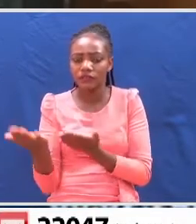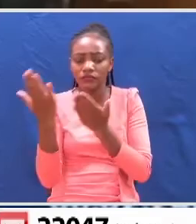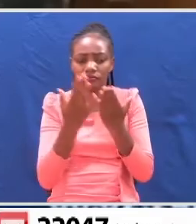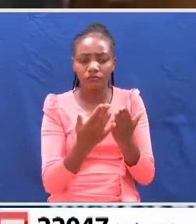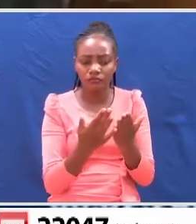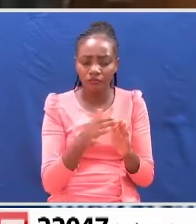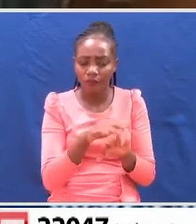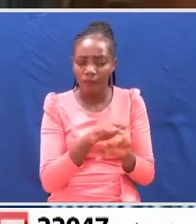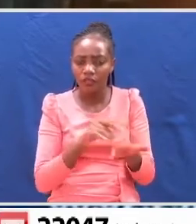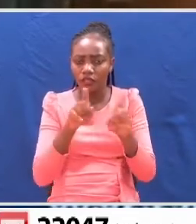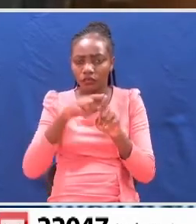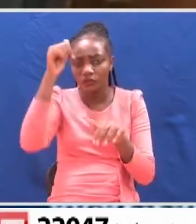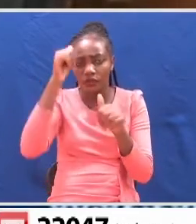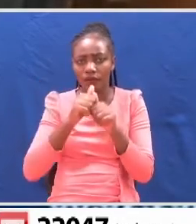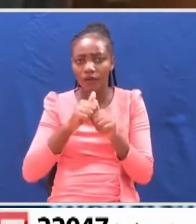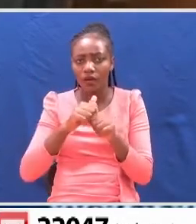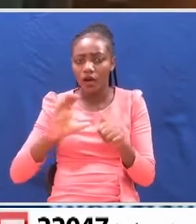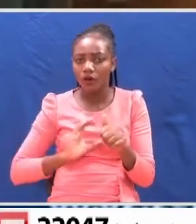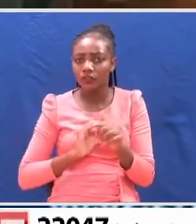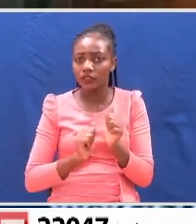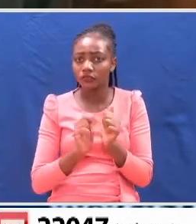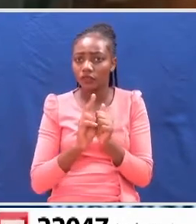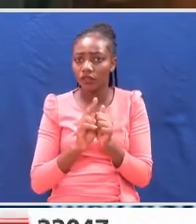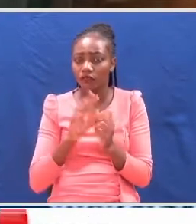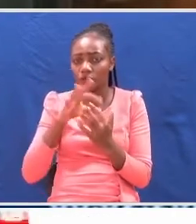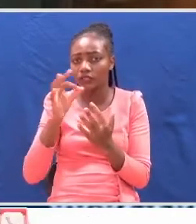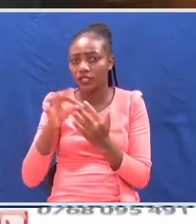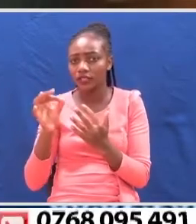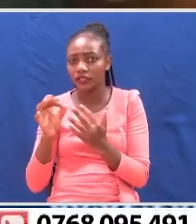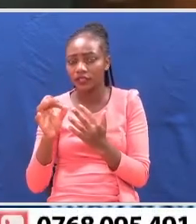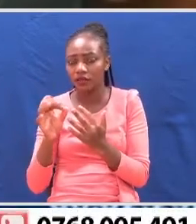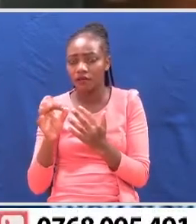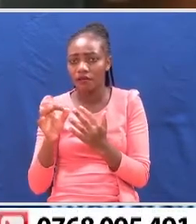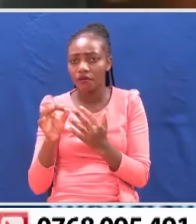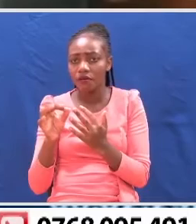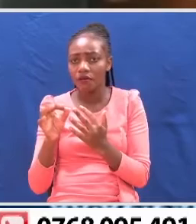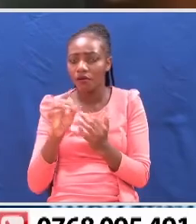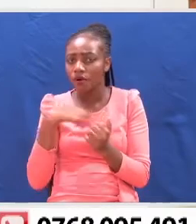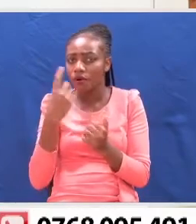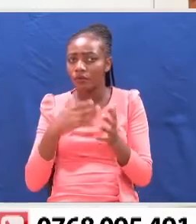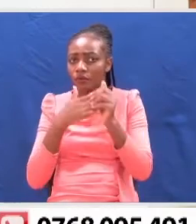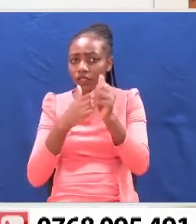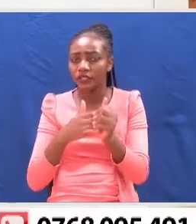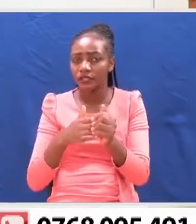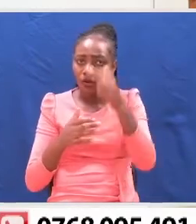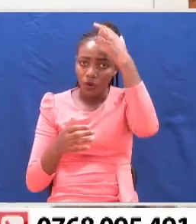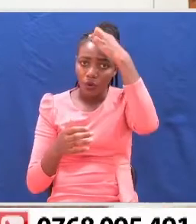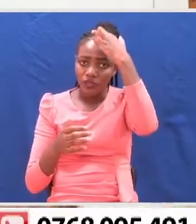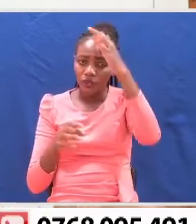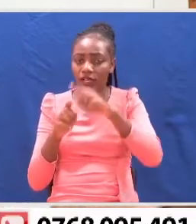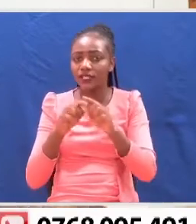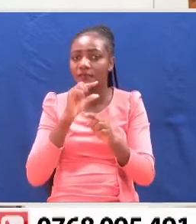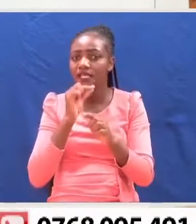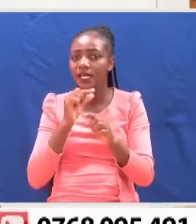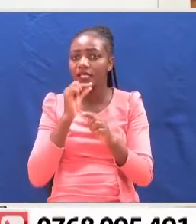unakumbuka komiti ya watu 12 ikateuliwa. Ikawa ile komiti iliongozwa na Mheshimiwa Wetangula na Sakaja,